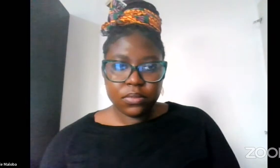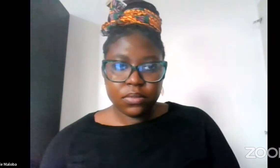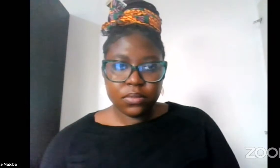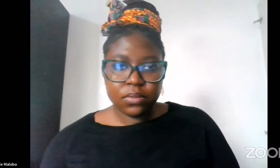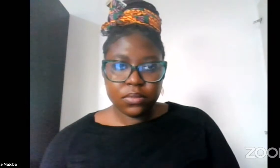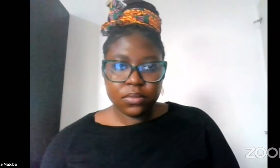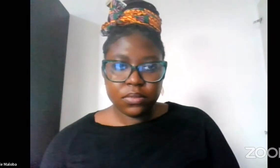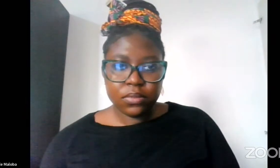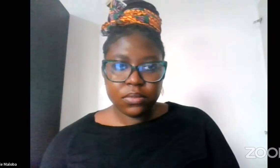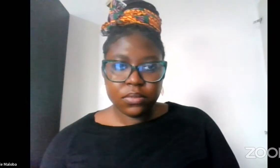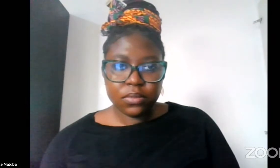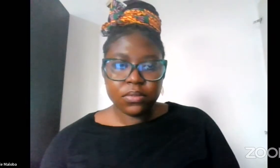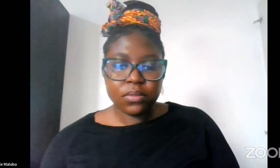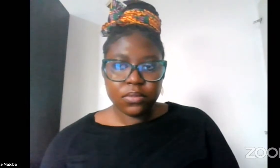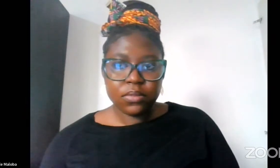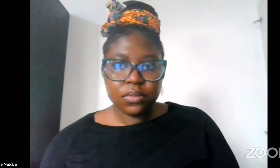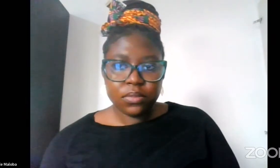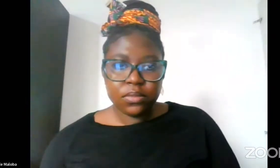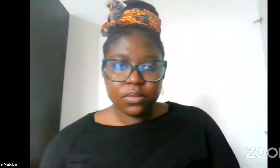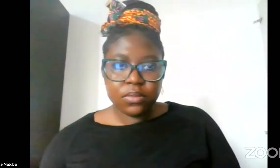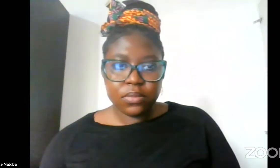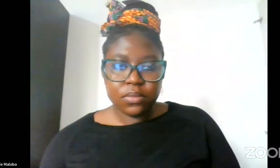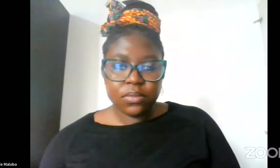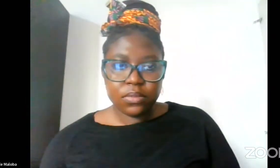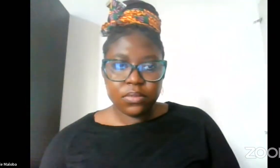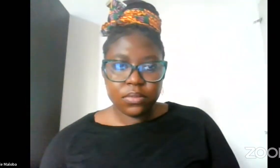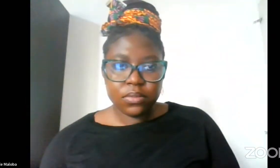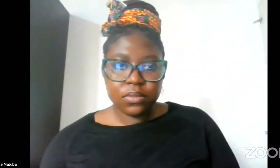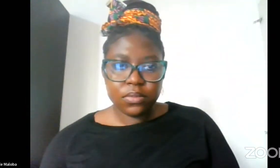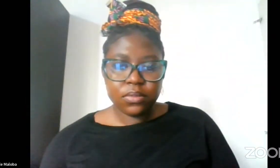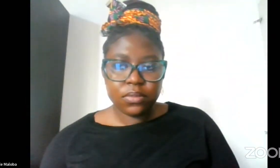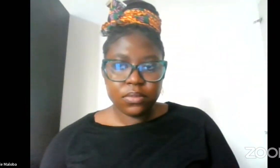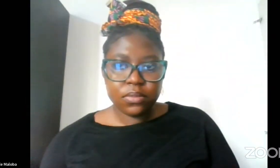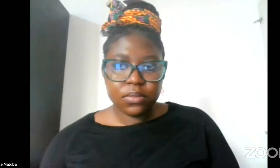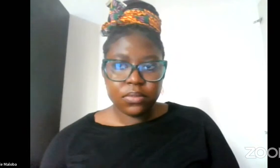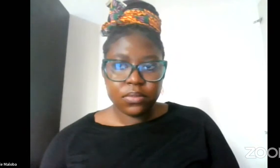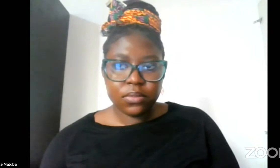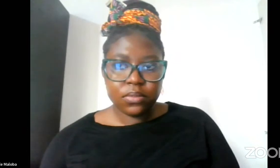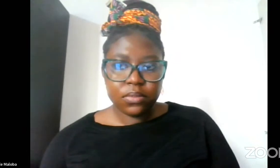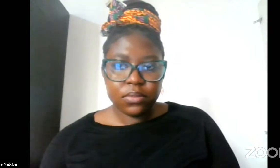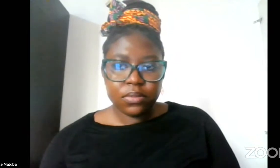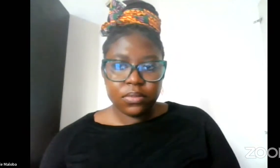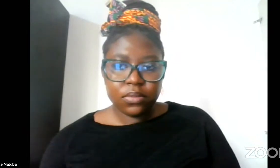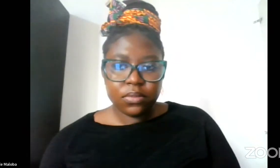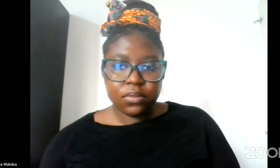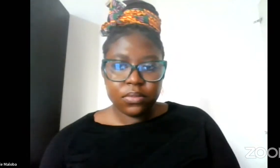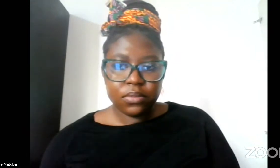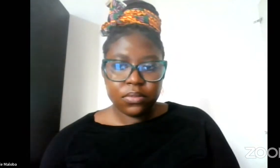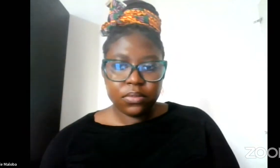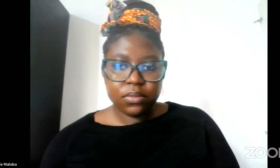toute autre chose au niveau des comptes nationaux pour pouvoir dégager les différents agrégats tels